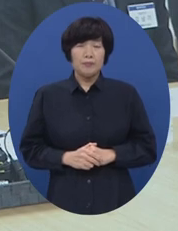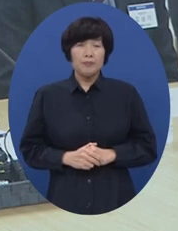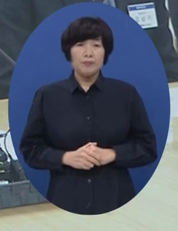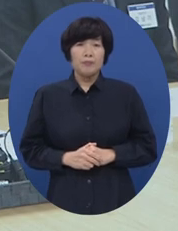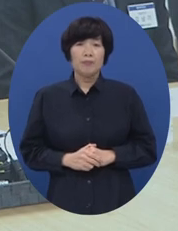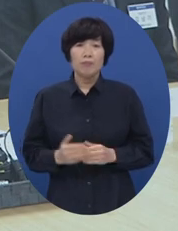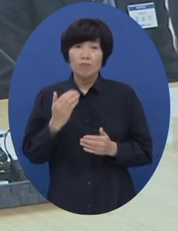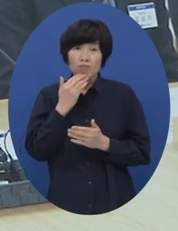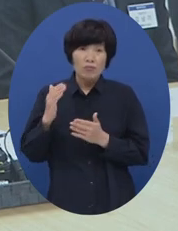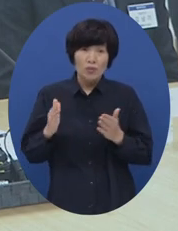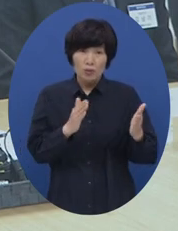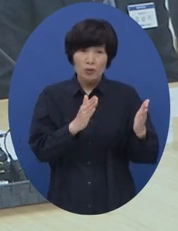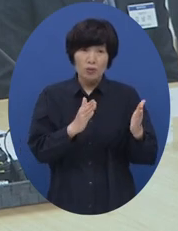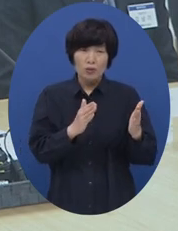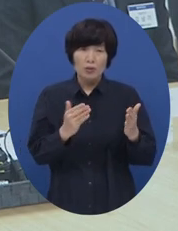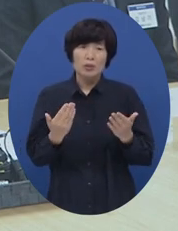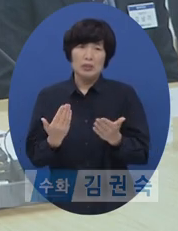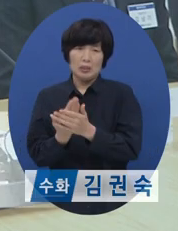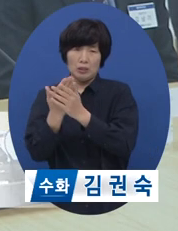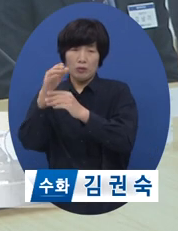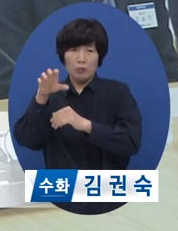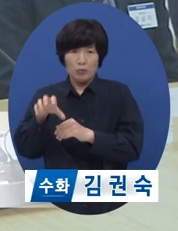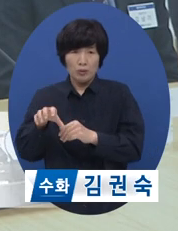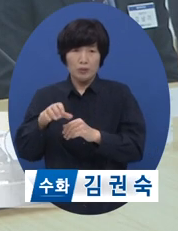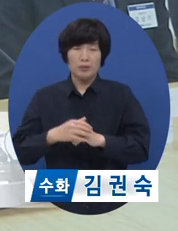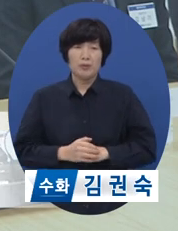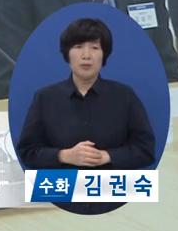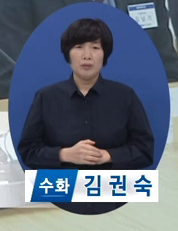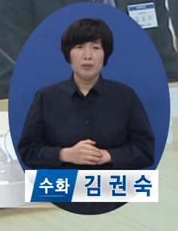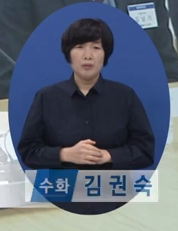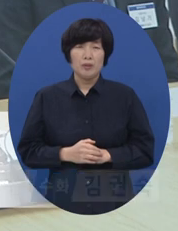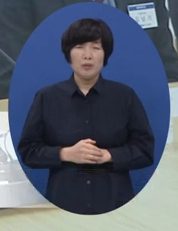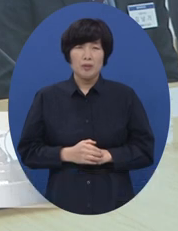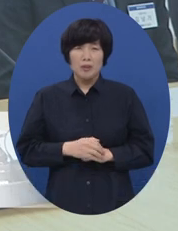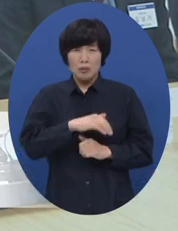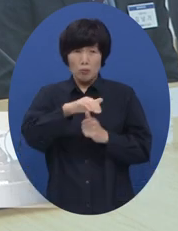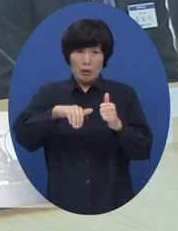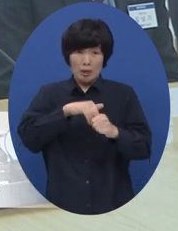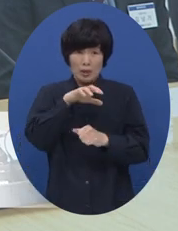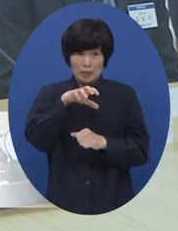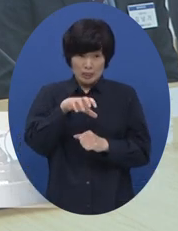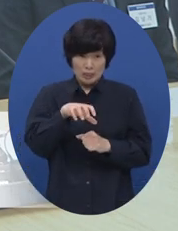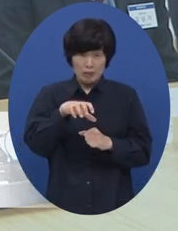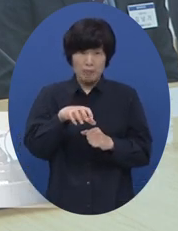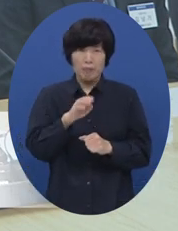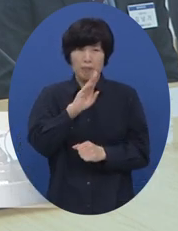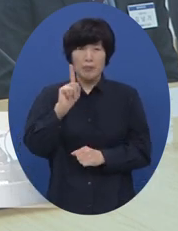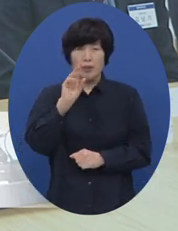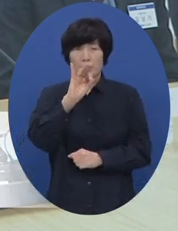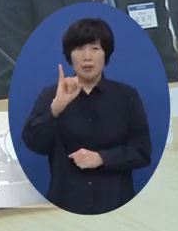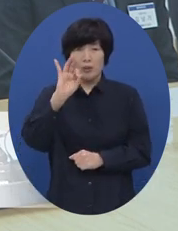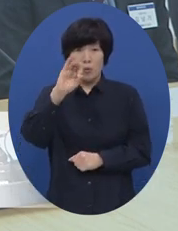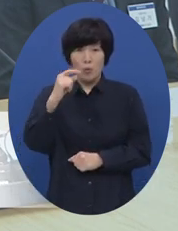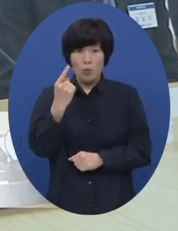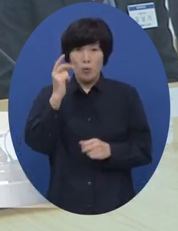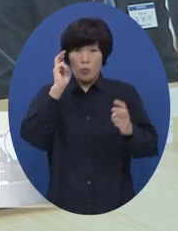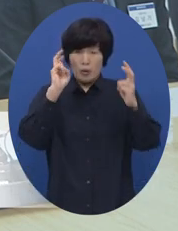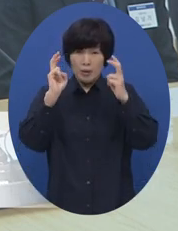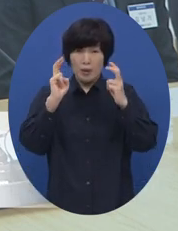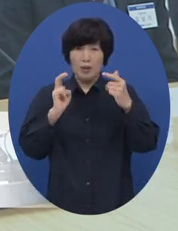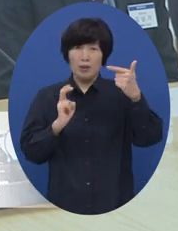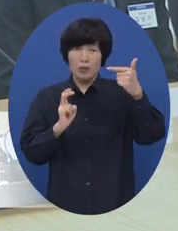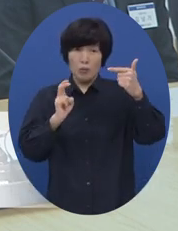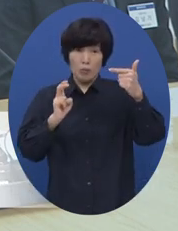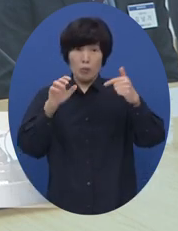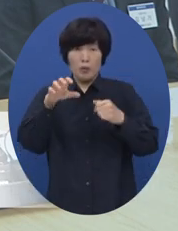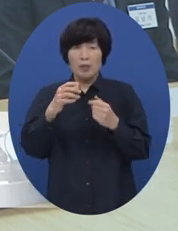경기도와 경기도경제과학진흥원이 30일 오늘 경기도청 상황실에서 도내 바이오 기업 8곳과 함께 기술